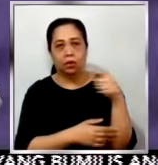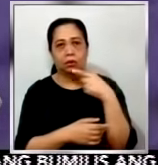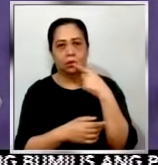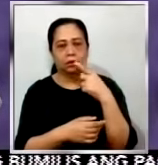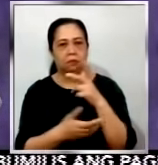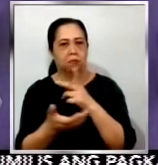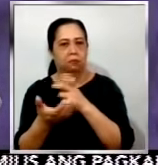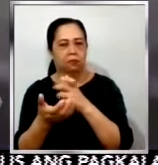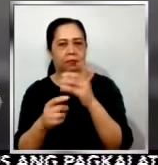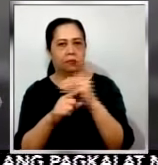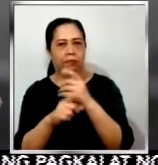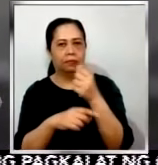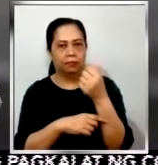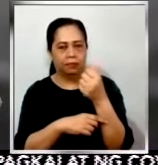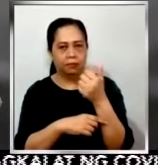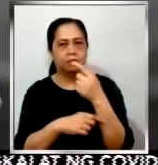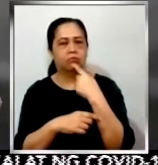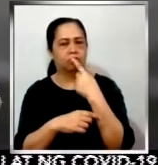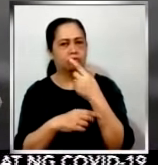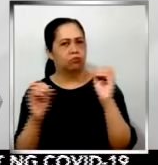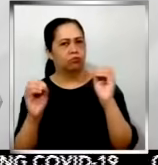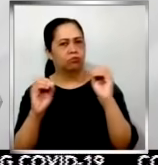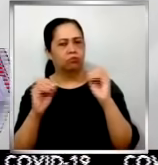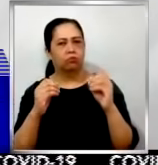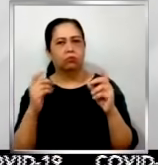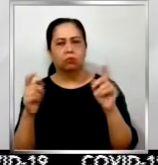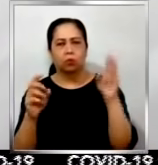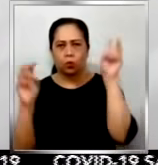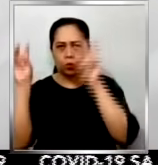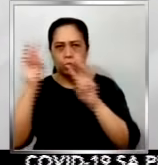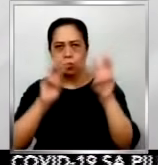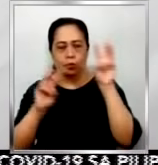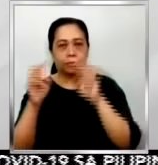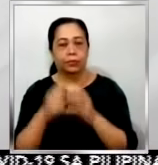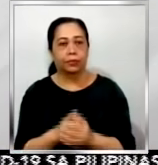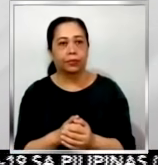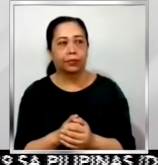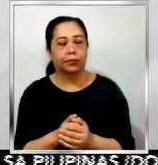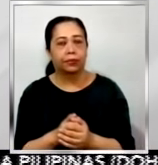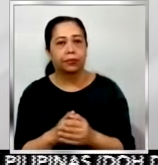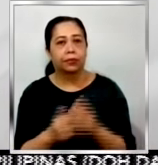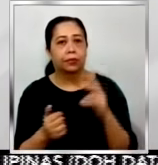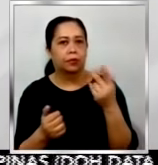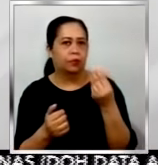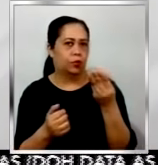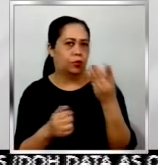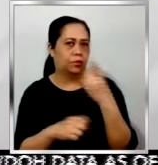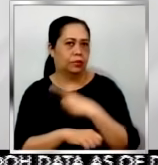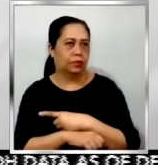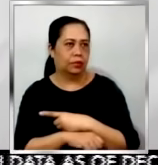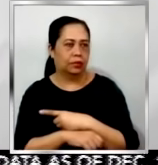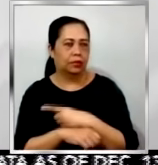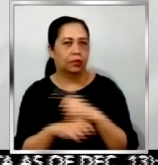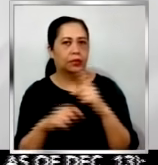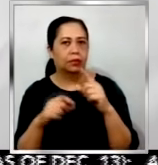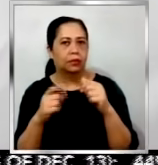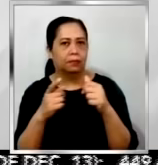10, iginiit na wala naman dapat ikabahala. The first 2 days po, since po nung nabakunahan po